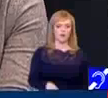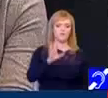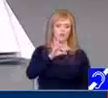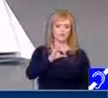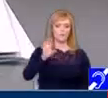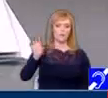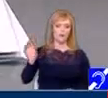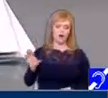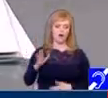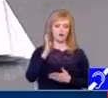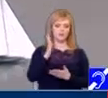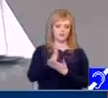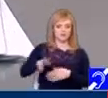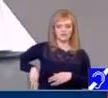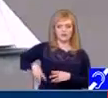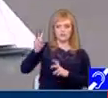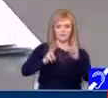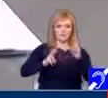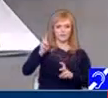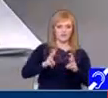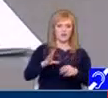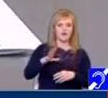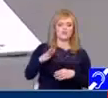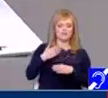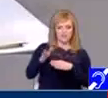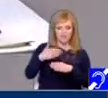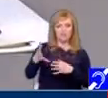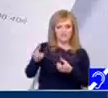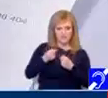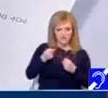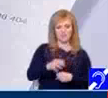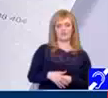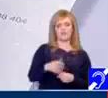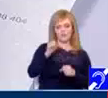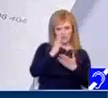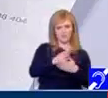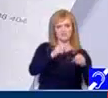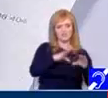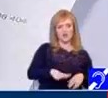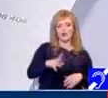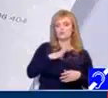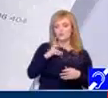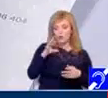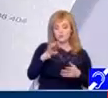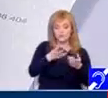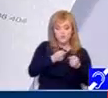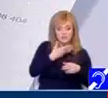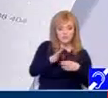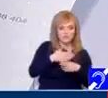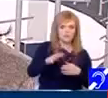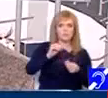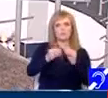Oxana Babac reprezintă o întreprindere agricolă. Creditele ar fi o soluție pentru dezvoltarea afacerii, doar că drumul spre ele este foarte lung. Cea mai